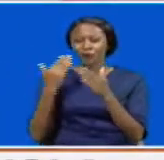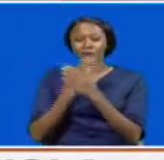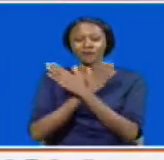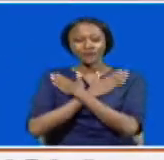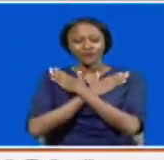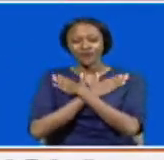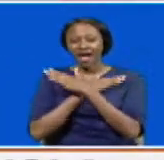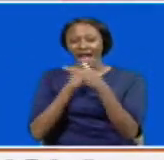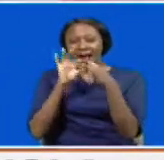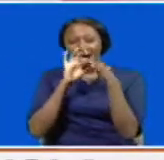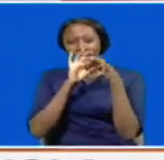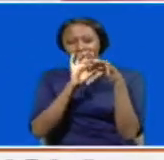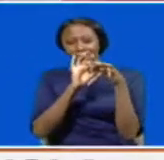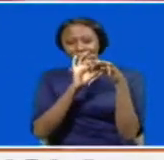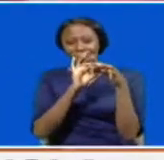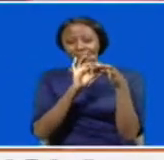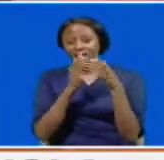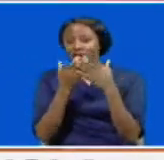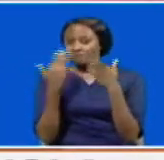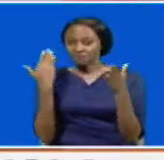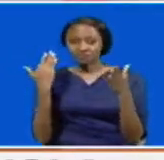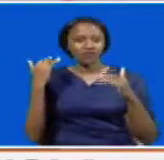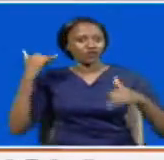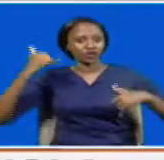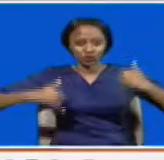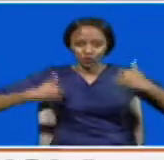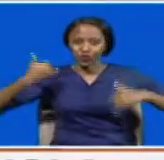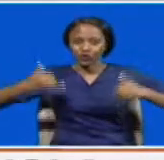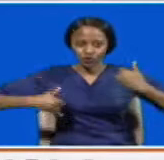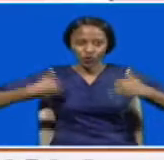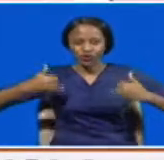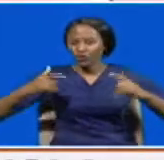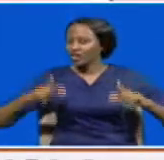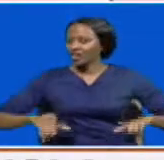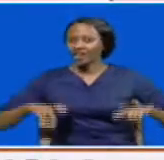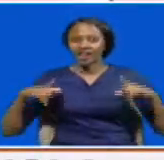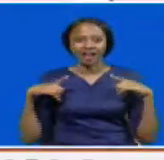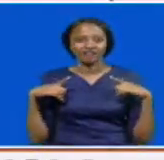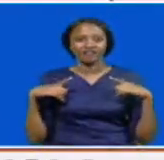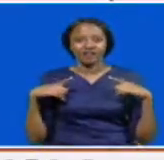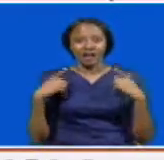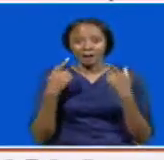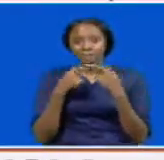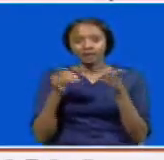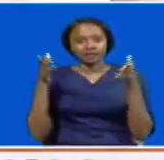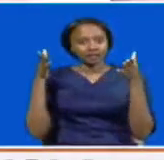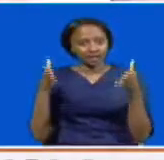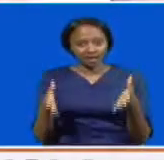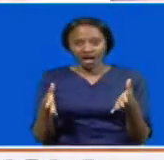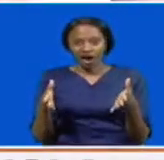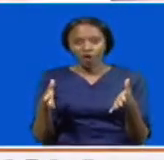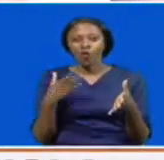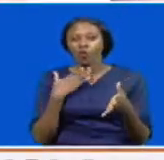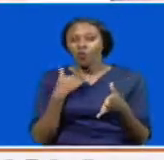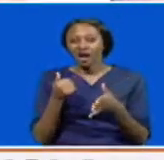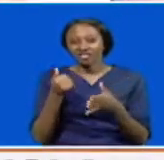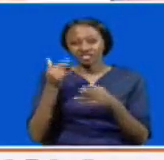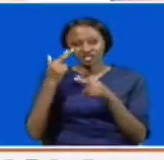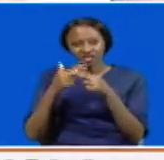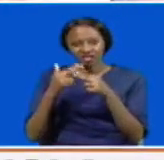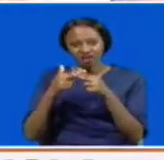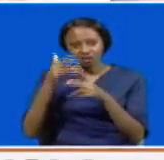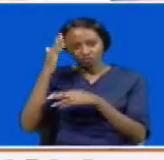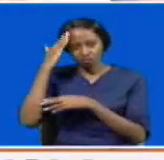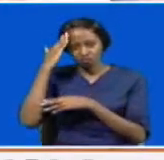utotoni, anaafiki kuwa ndiyo ilikuwa hali yake haswa maishani. Rafiki ambaye kwa sasa hataki kutambulika